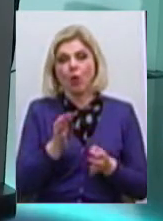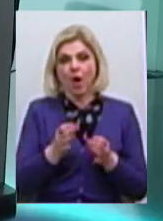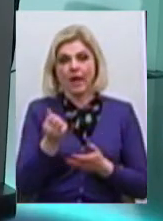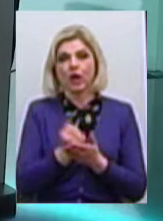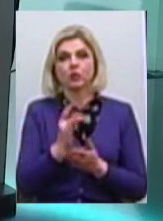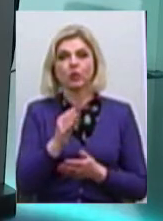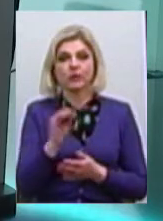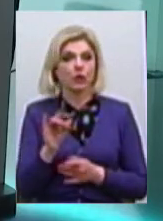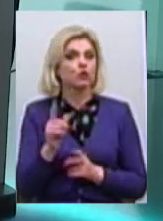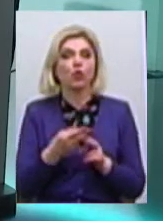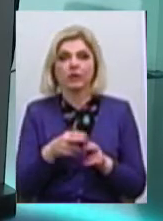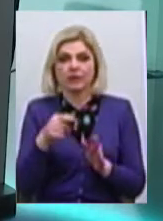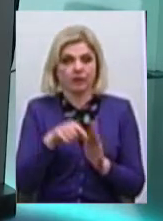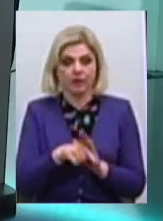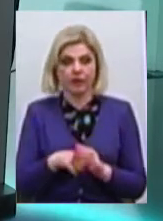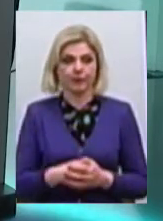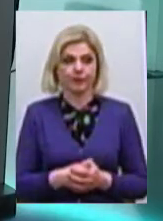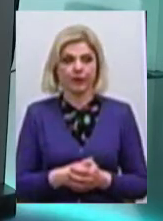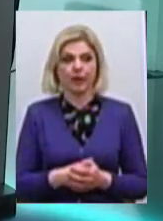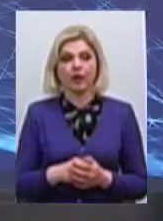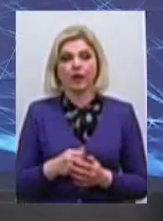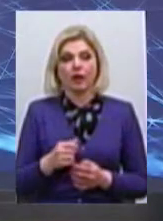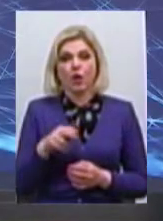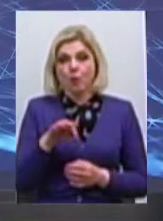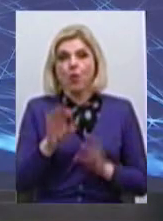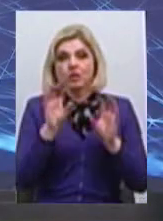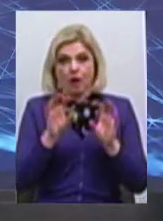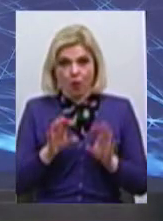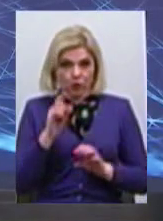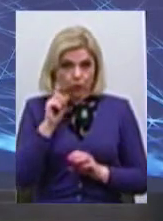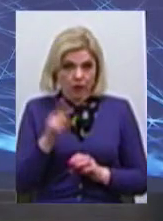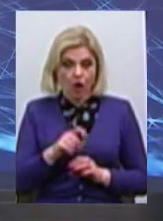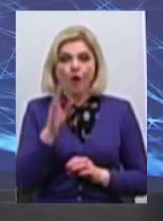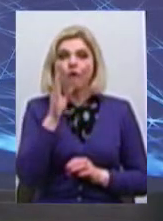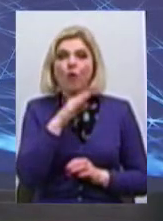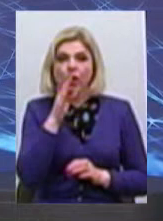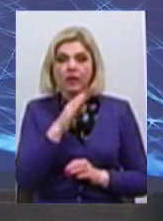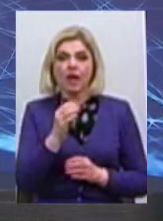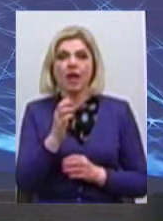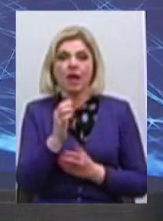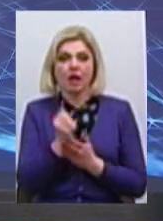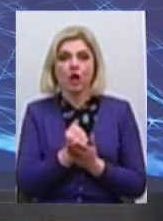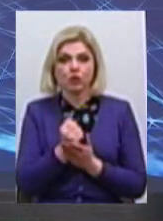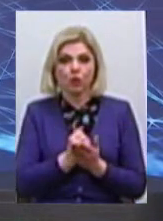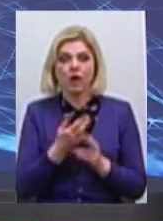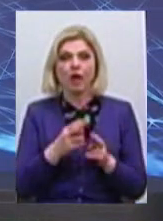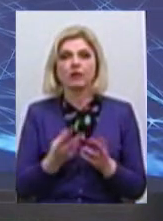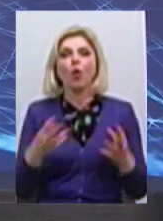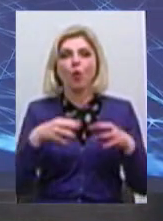по визначенню, яке наявне в чинному законодавстві України, водні біоресурси – це сукупність живих